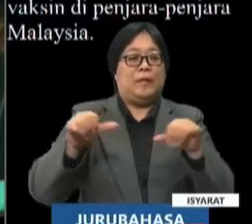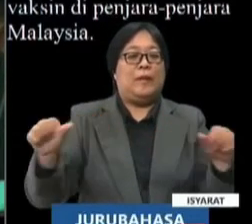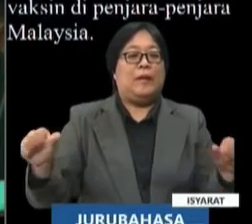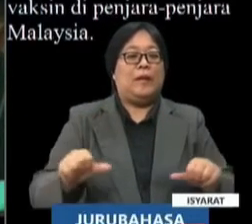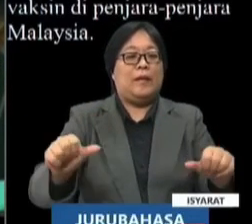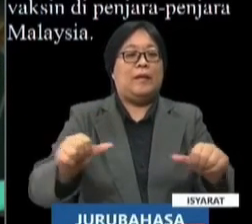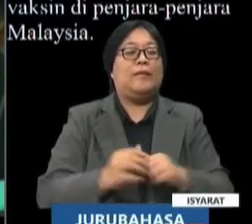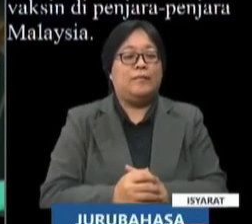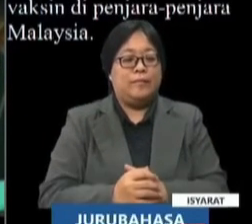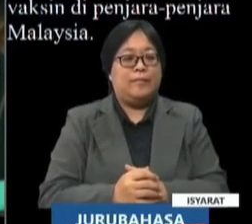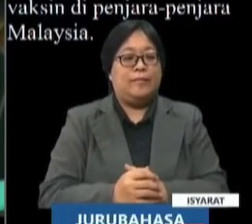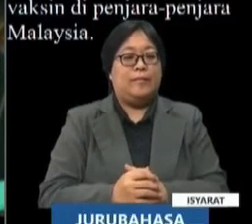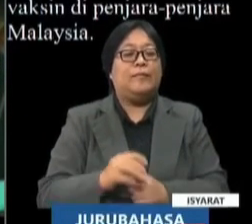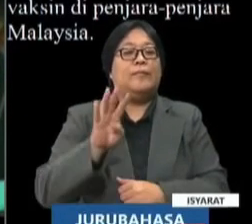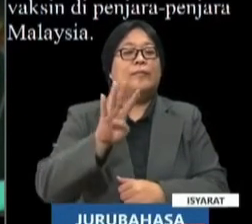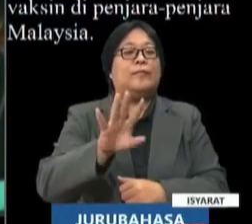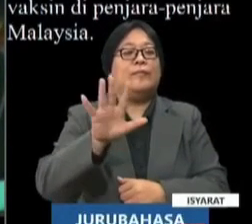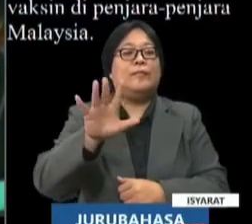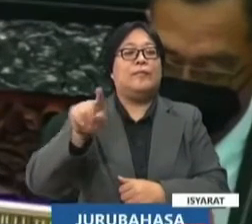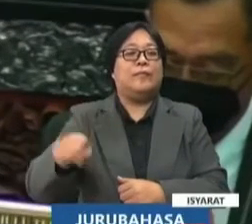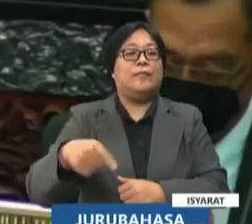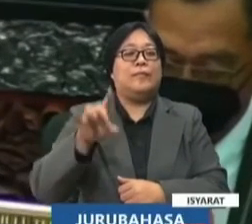aktif dan seramai